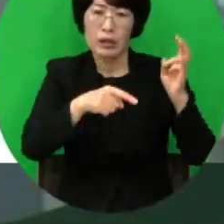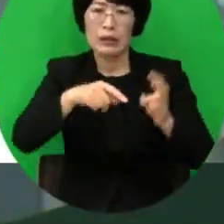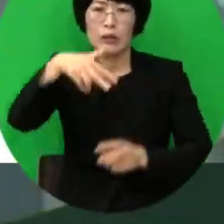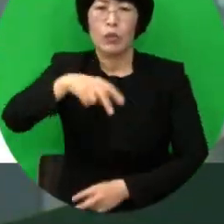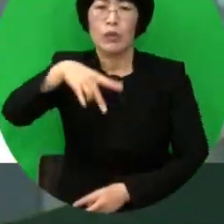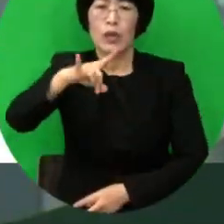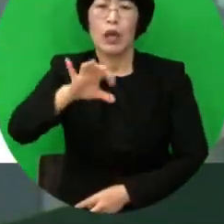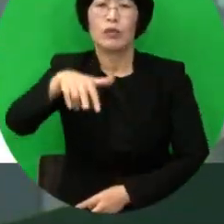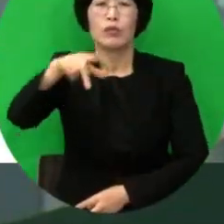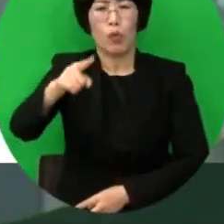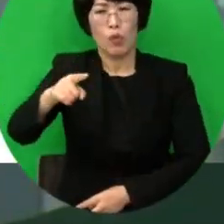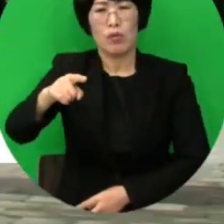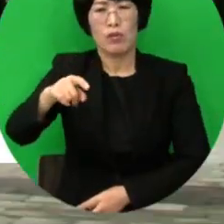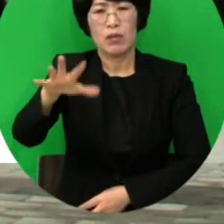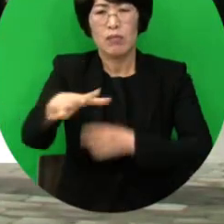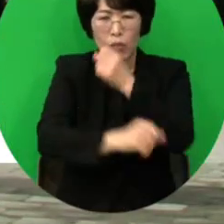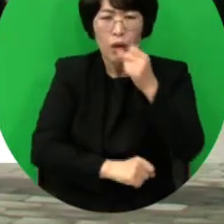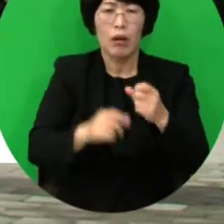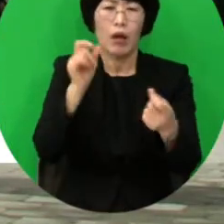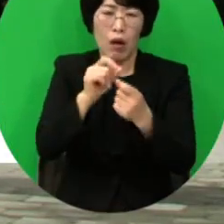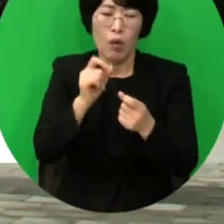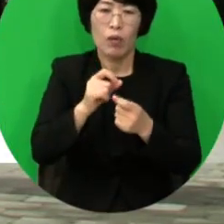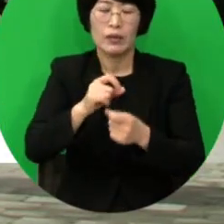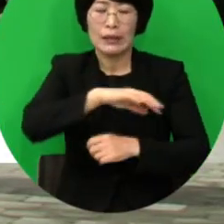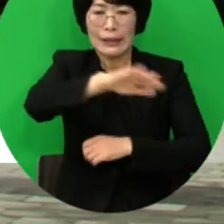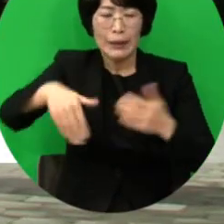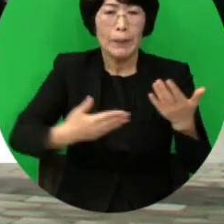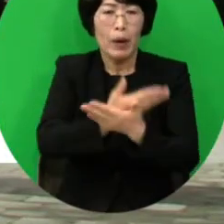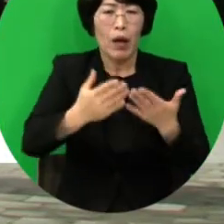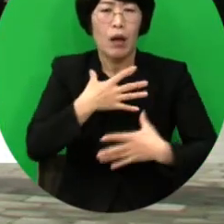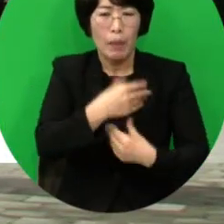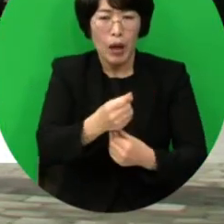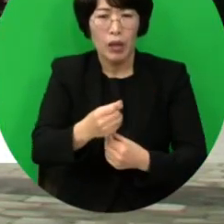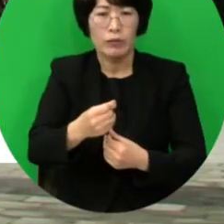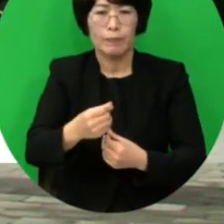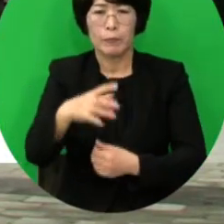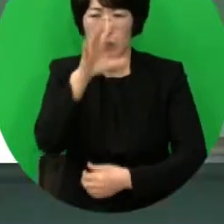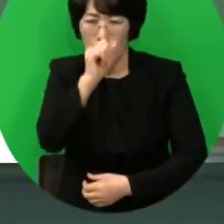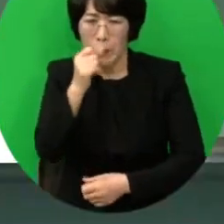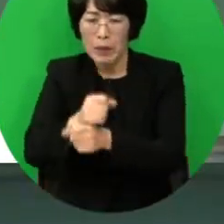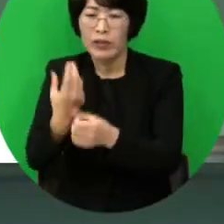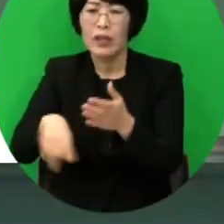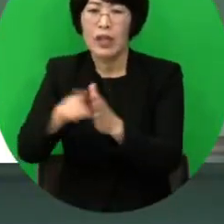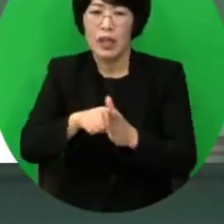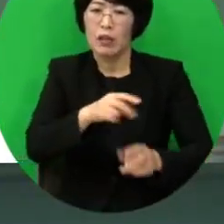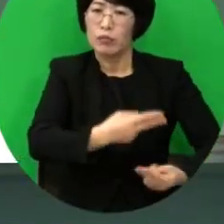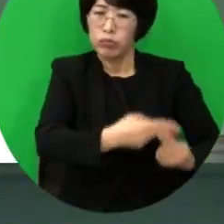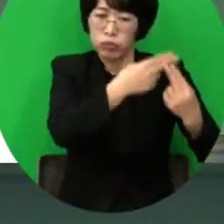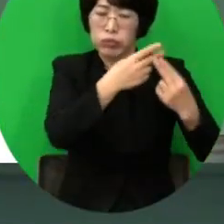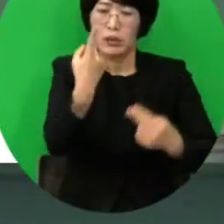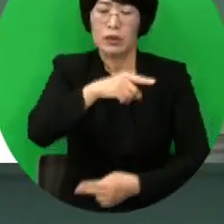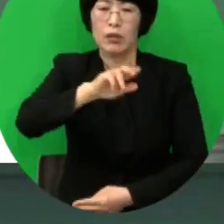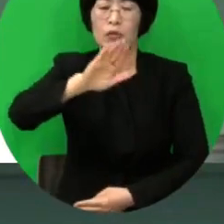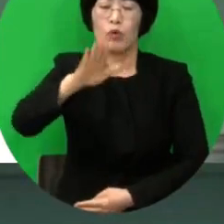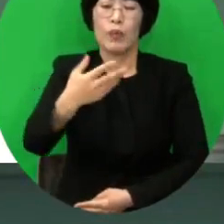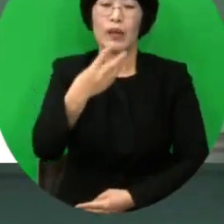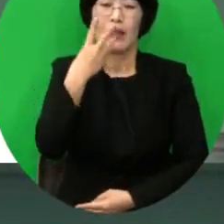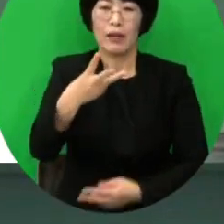양파 출하를 앞두고 국내 수급 안정과 농산물 경쟁력 강화를 위해 비축 양파